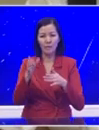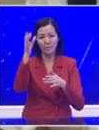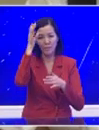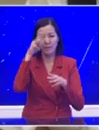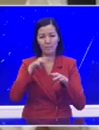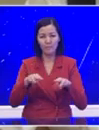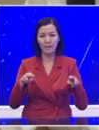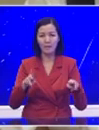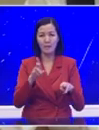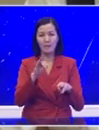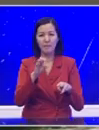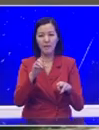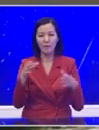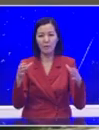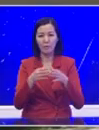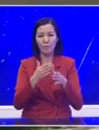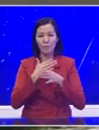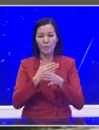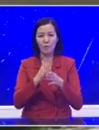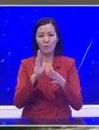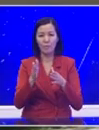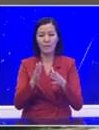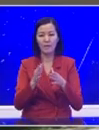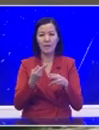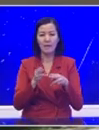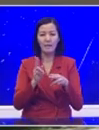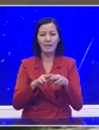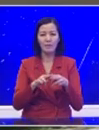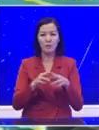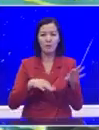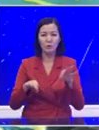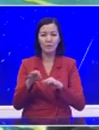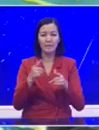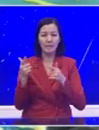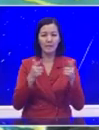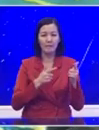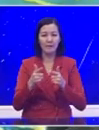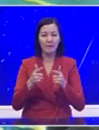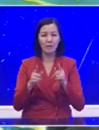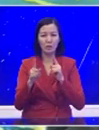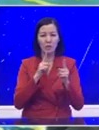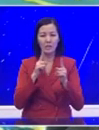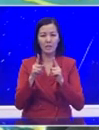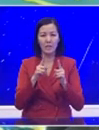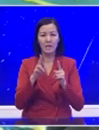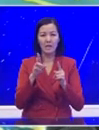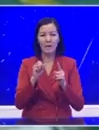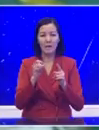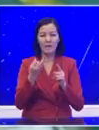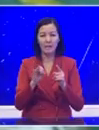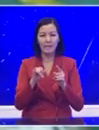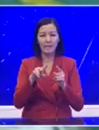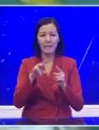министрлігімен BI Group қолдау көрсетпек. Құрылыс компаниясының тіпті арнайы жобасы да дайын екен. Селекторлық жиында Қарасай, Талғар,